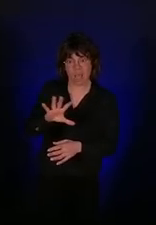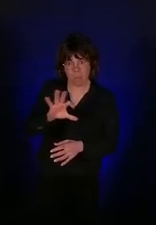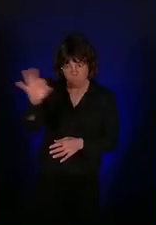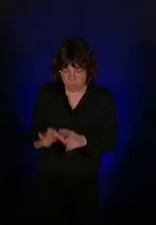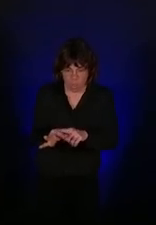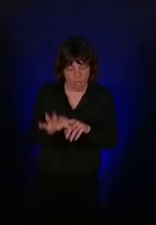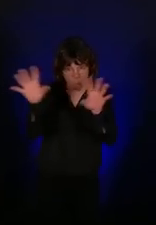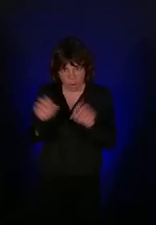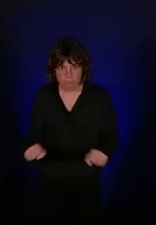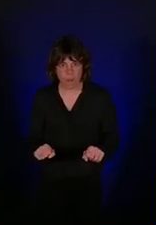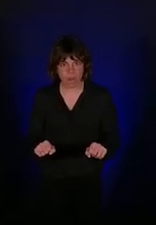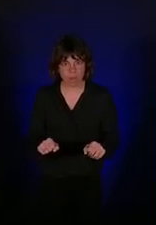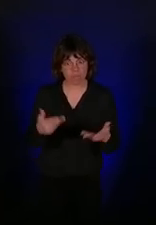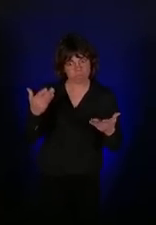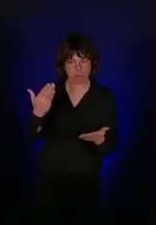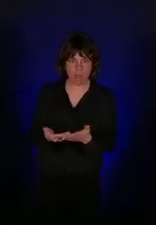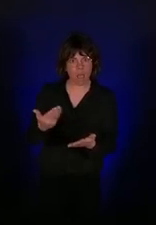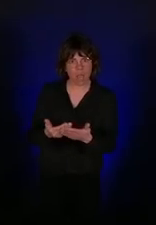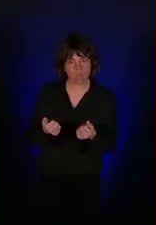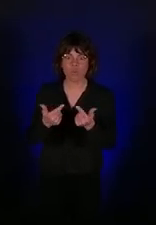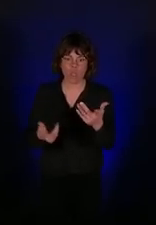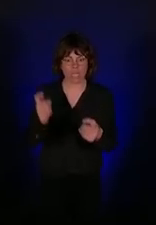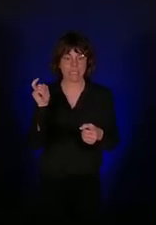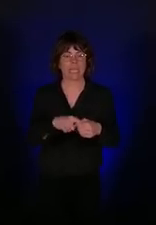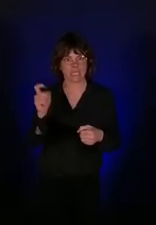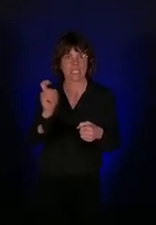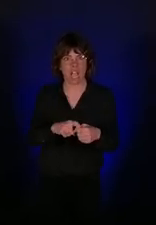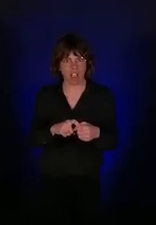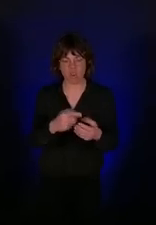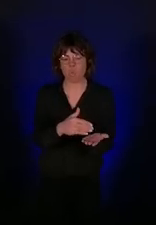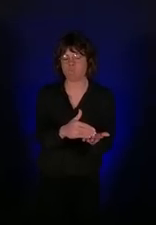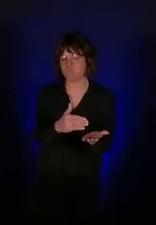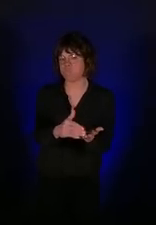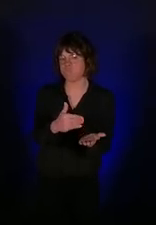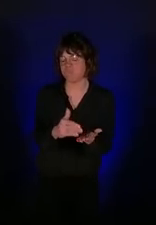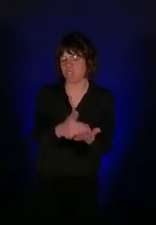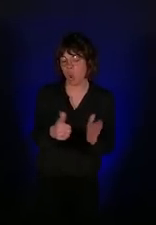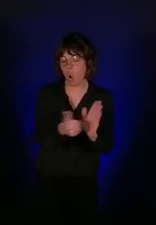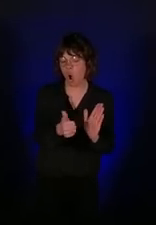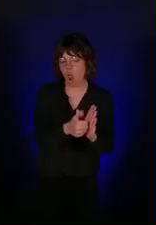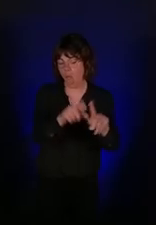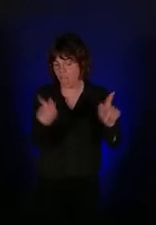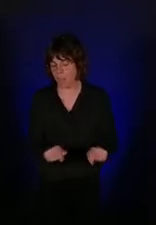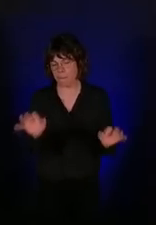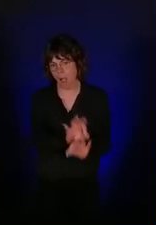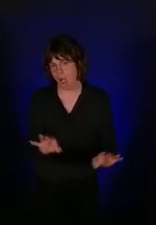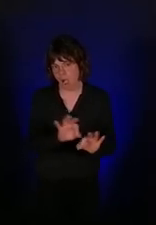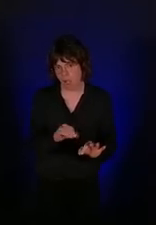et ont éliminé quelques syndicats qui, visiblement, n'étaient pas à la hauteur de la lutte.